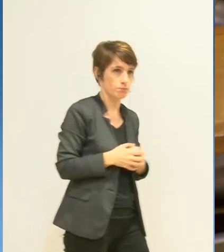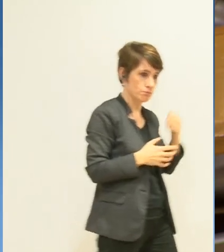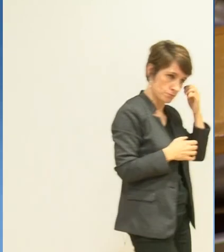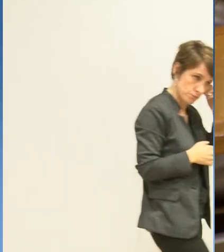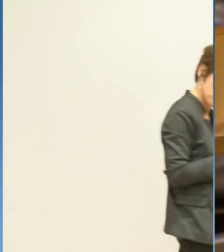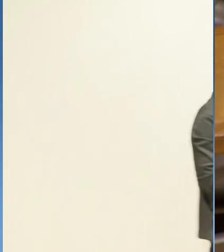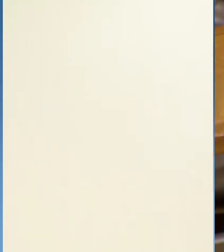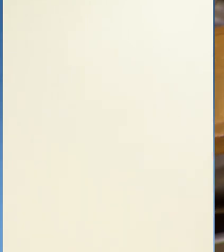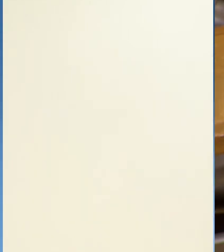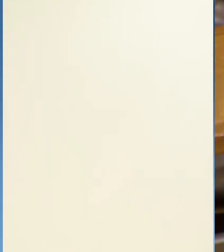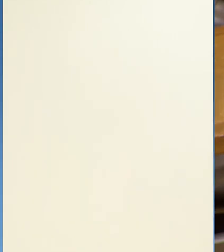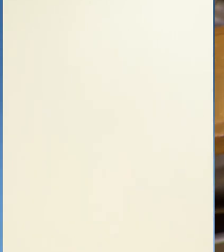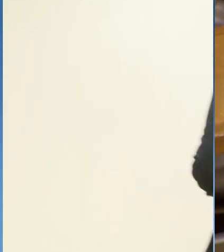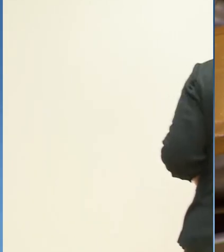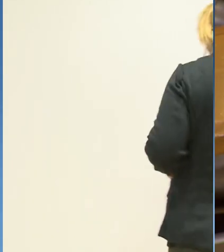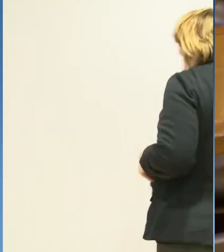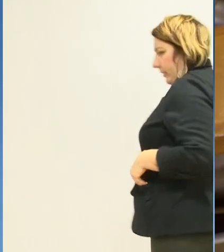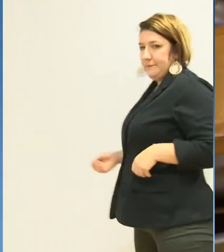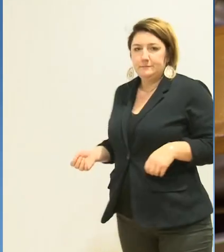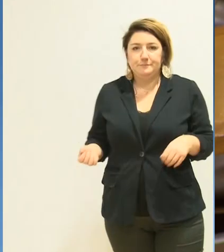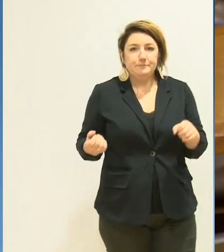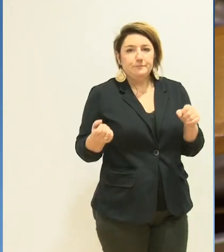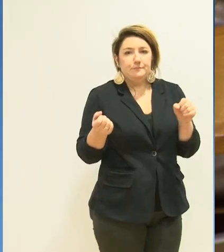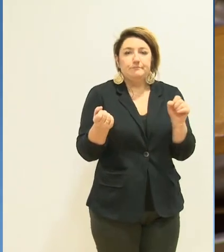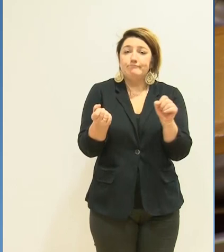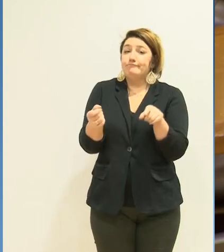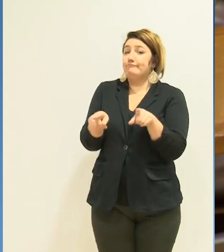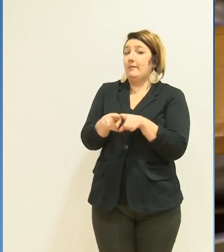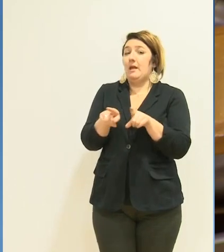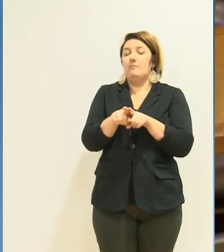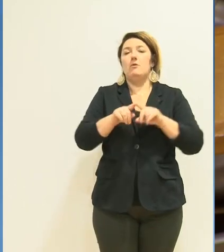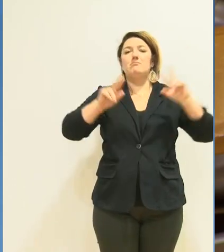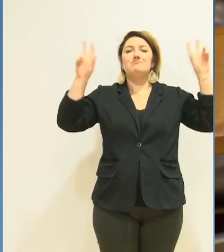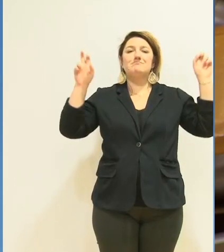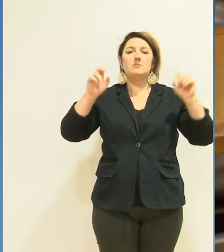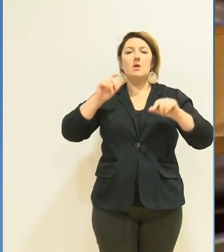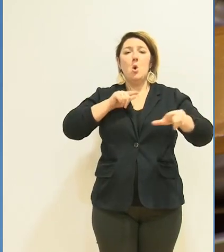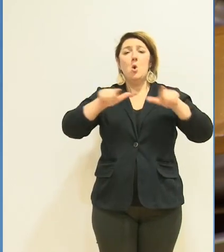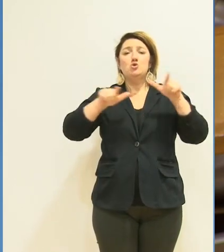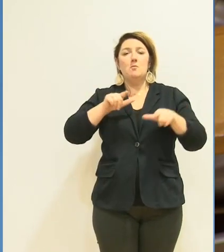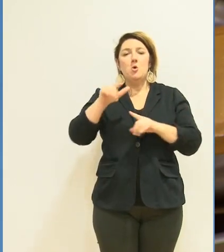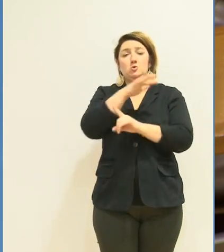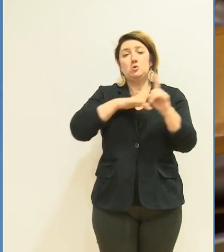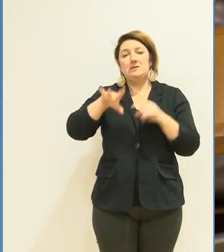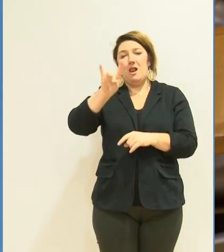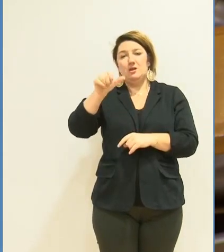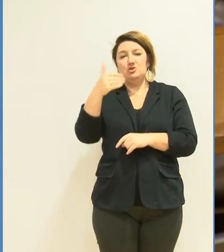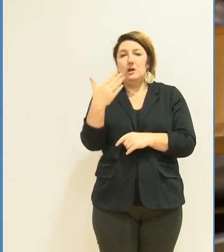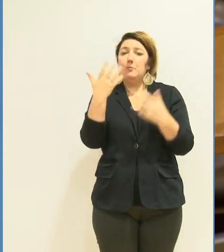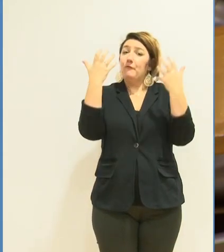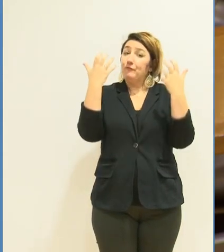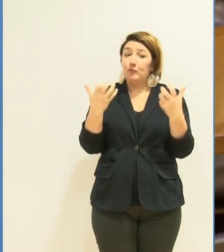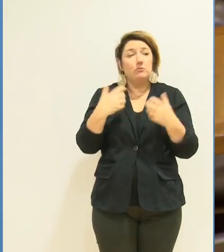cette concerne également le logement social c'est nous voulons arriver et c'est notre volonté d'arriver à 25 % de logement